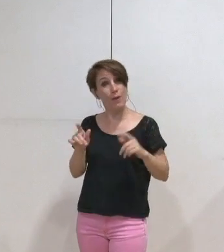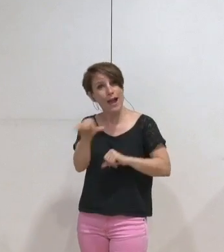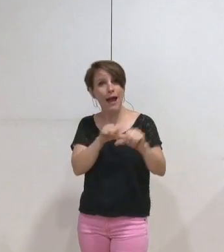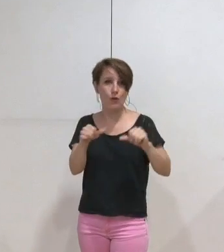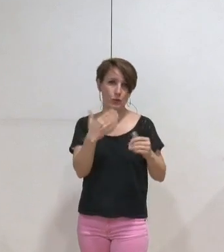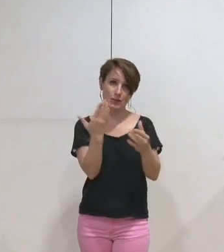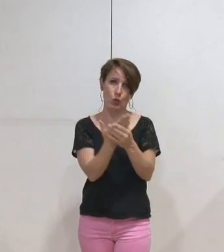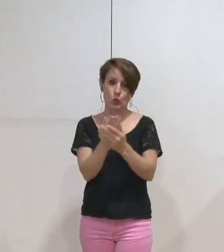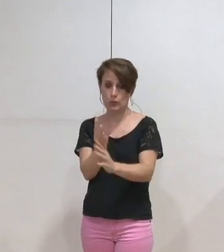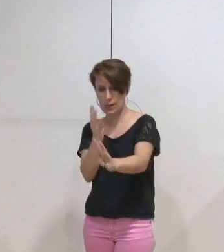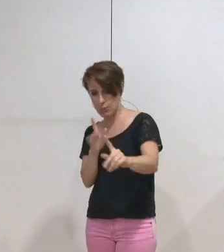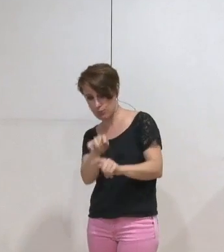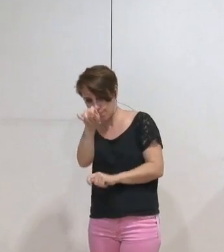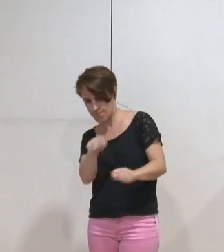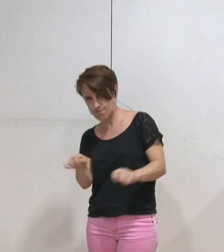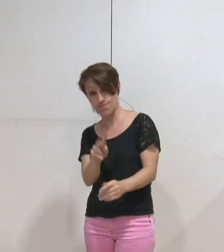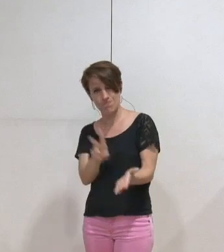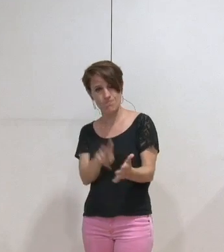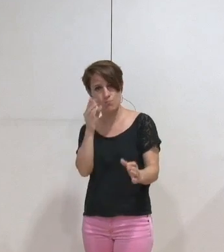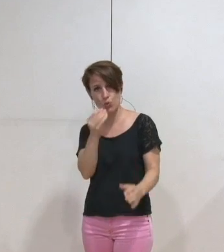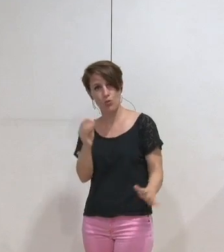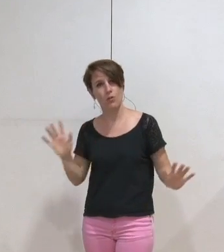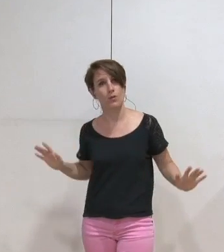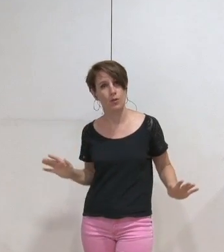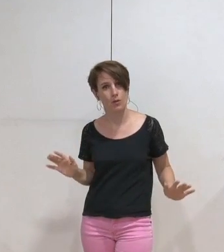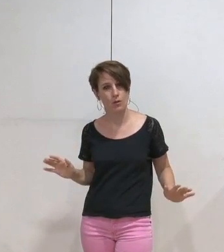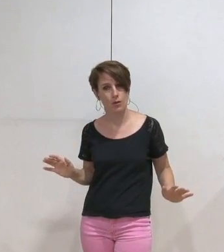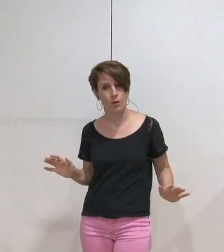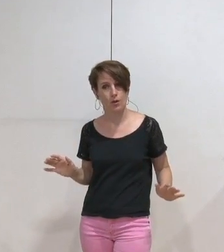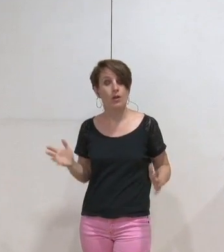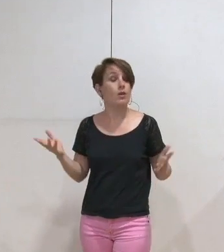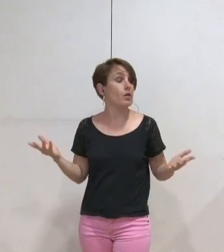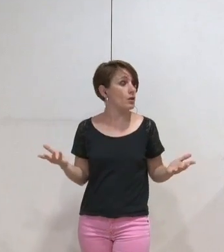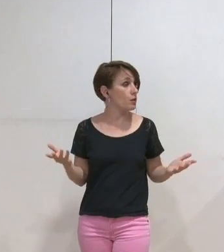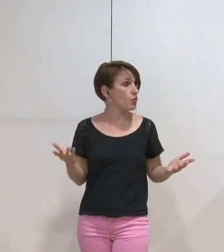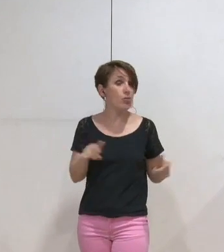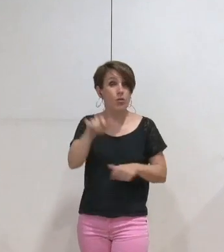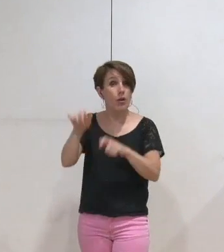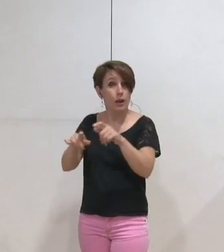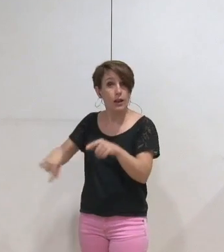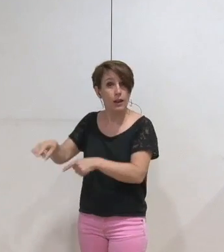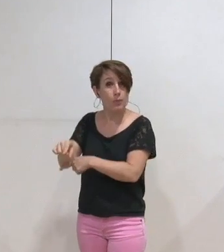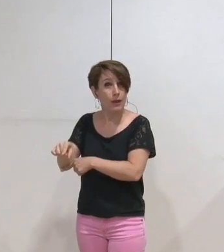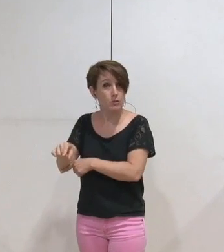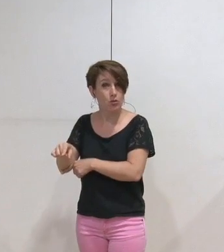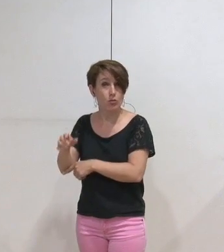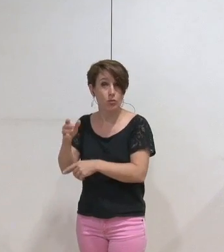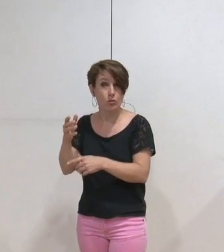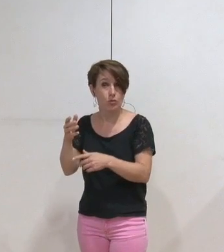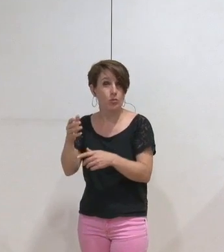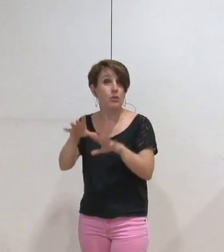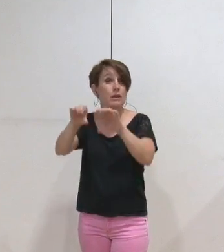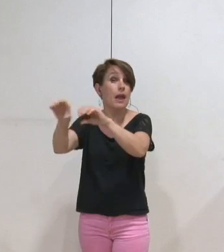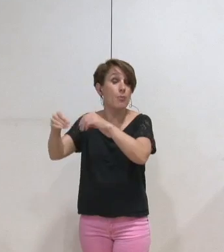ce que doit être l'asile et qu'en est-il du principe de solidarité et de responsabilité vis-à-vis de ceux qui subissent quotidiennement les habitants du